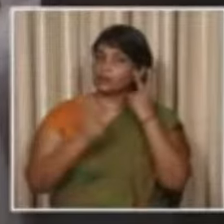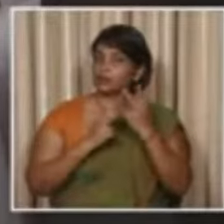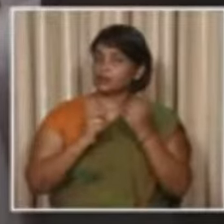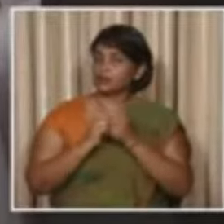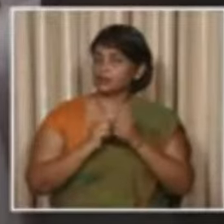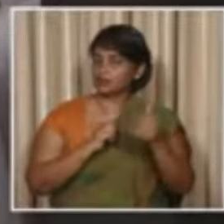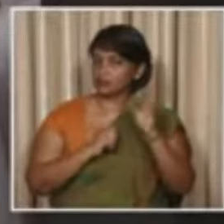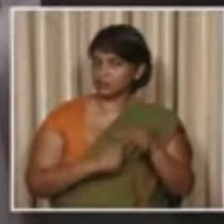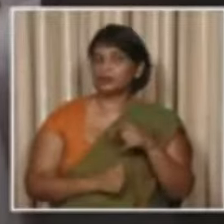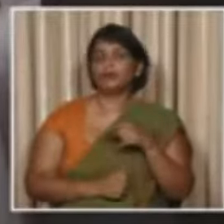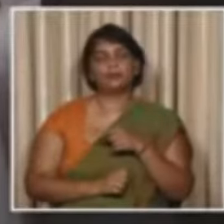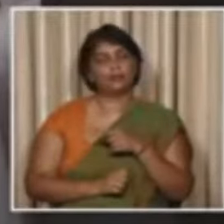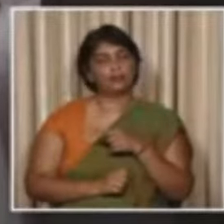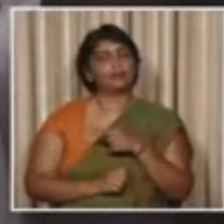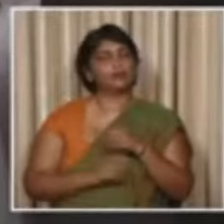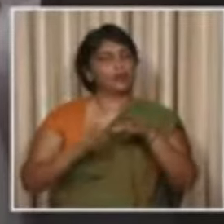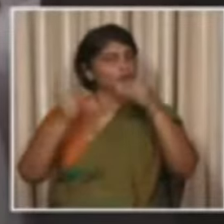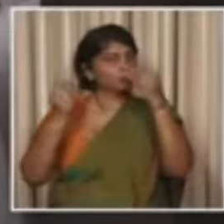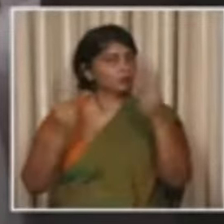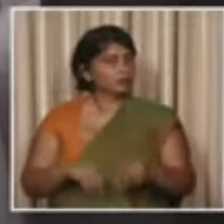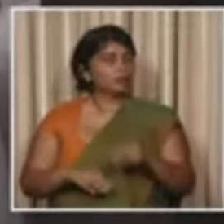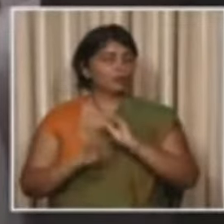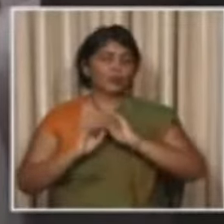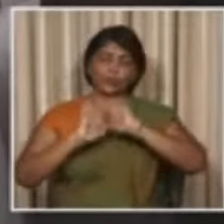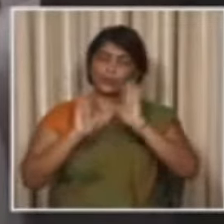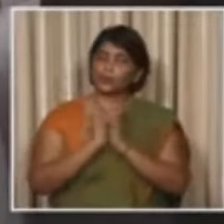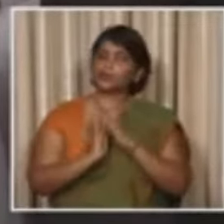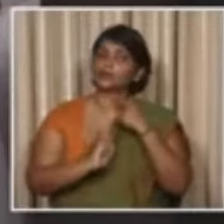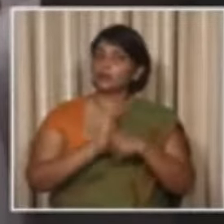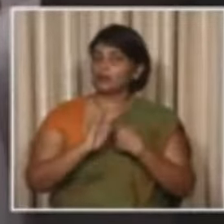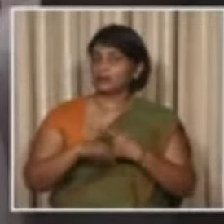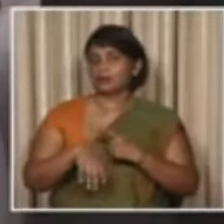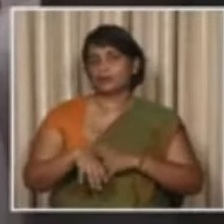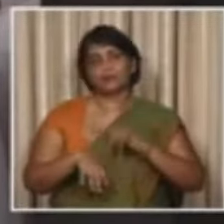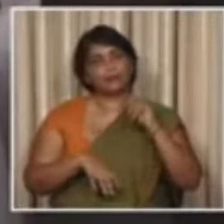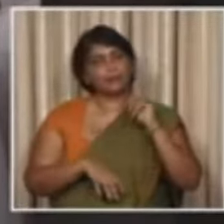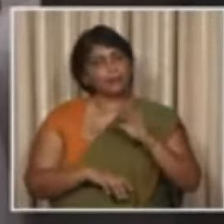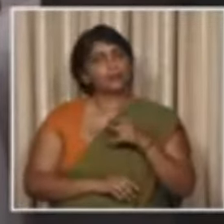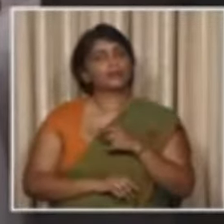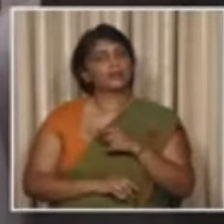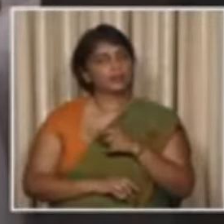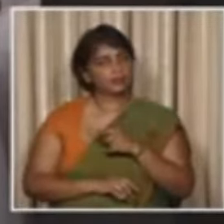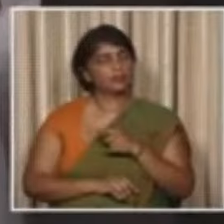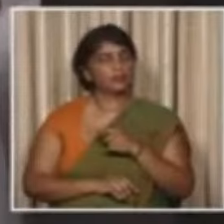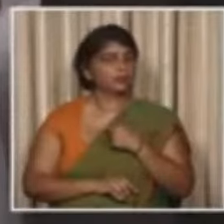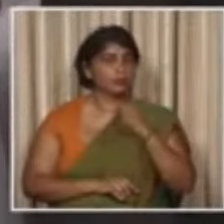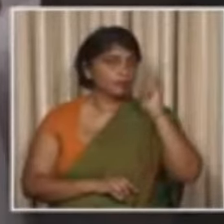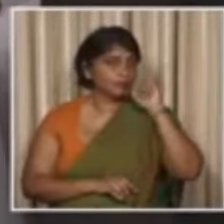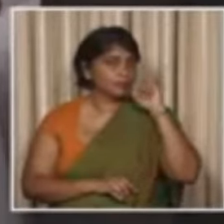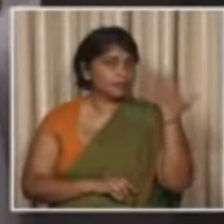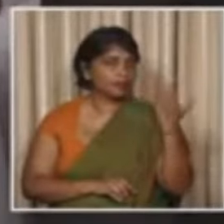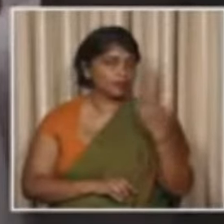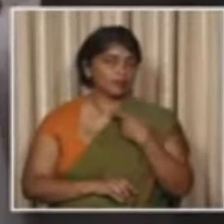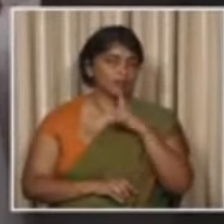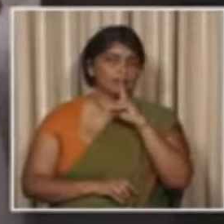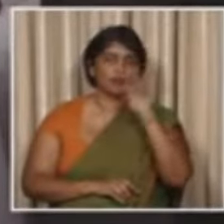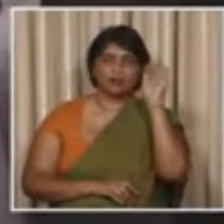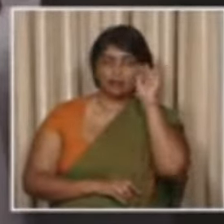කර්මාන්තය කඩා වැටීම සමස්ත රටටම අහිතකර වෙනවයි කියන එක දන්නේ නැද්ද කියලා මම අහන්නට